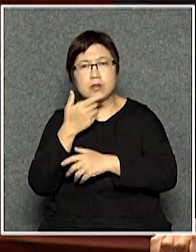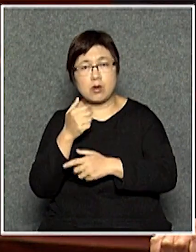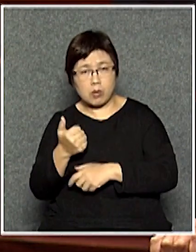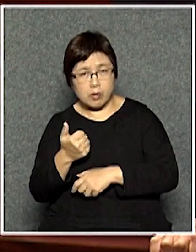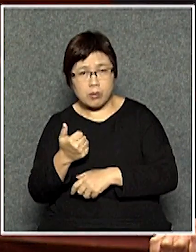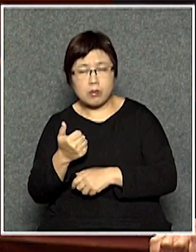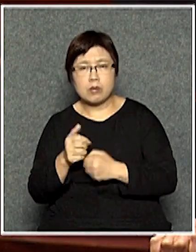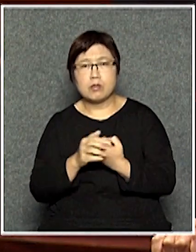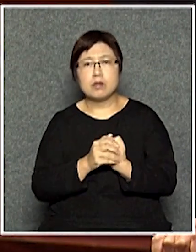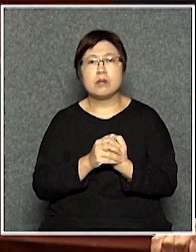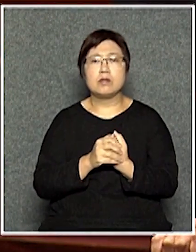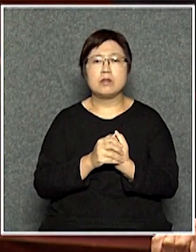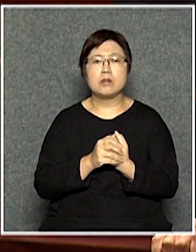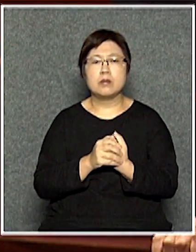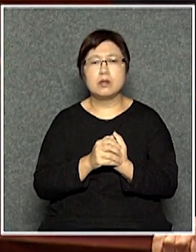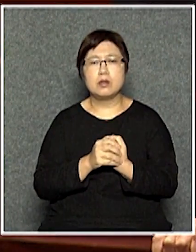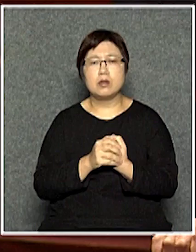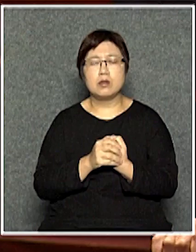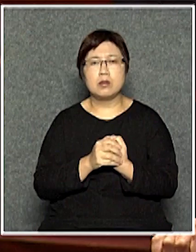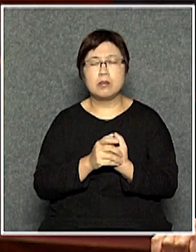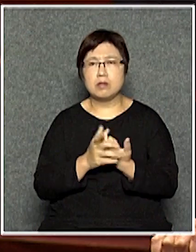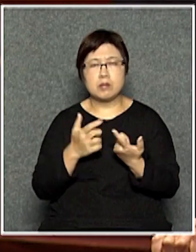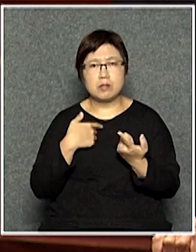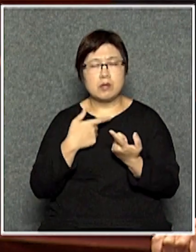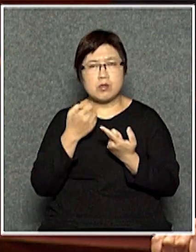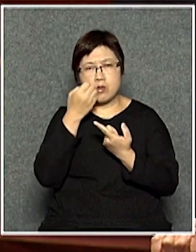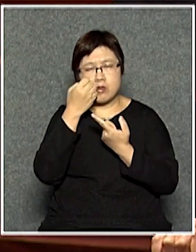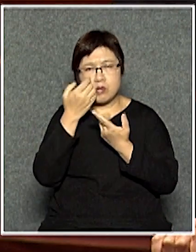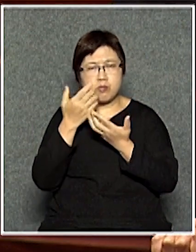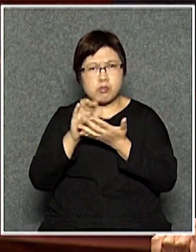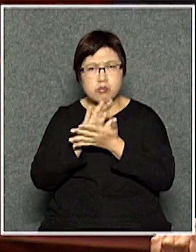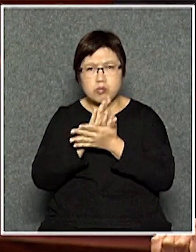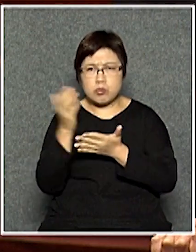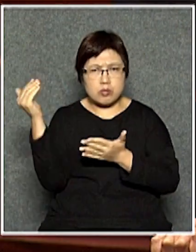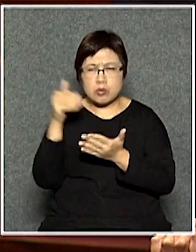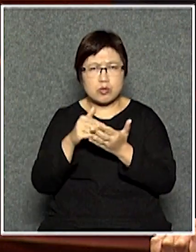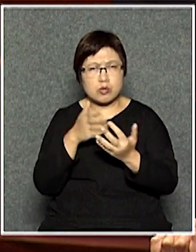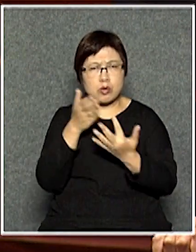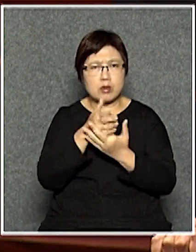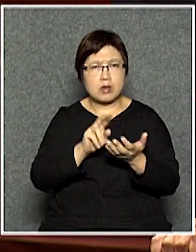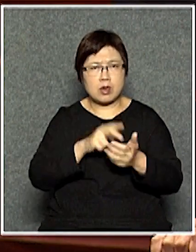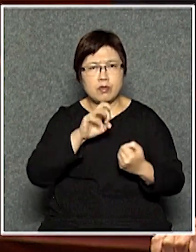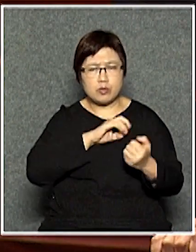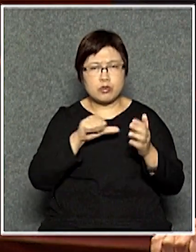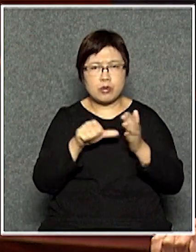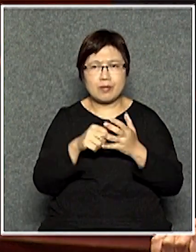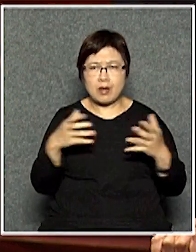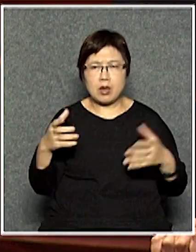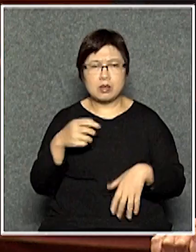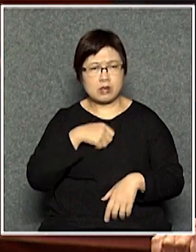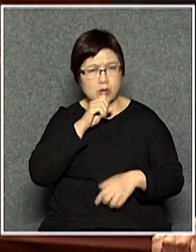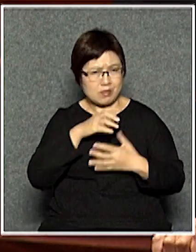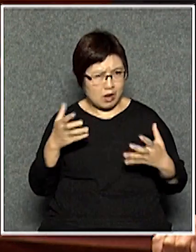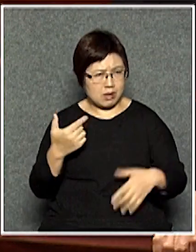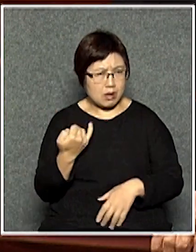嗎？怎樣是開埠以來最大的干預立法會事件呢？使不使講到這麼大呢？